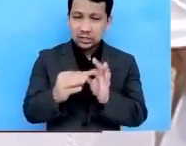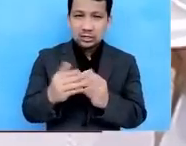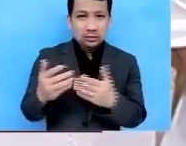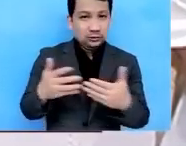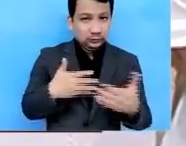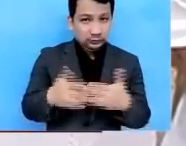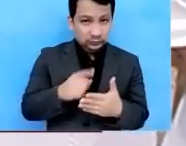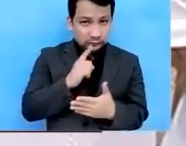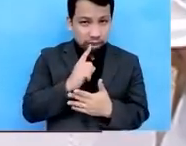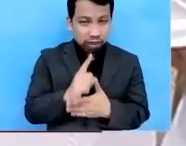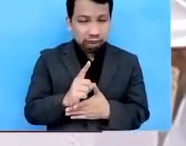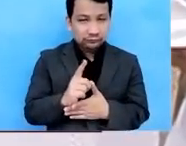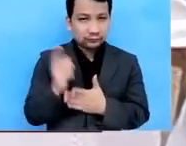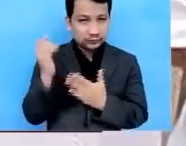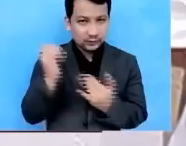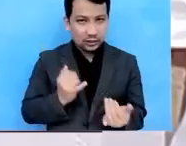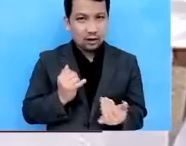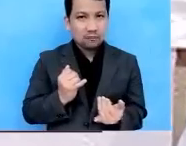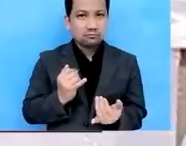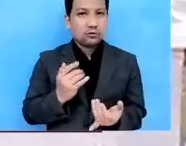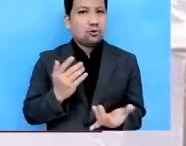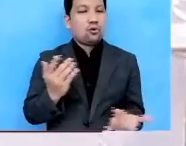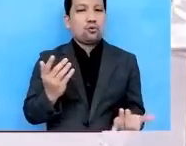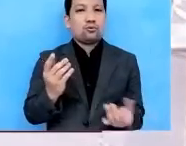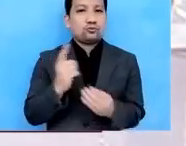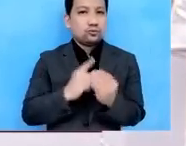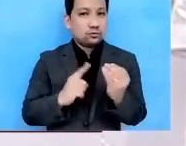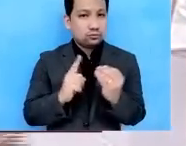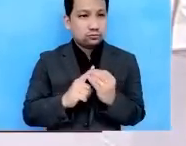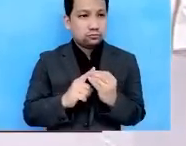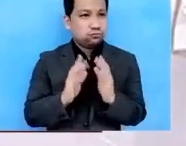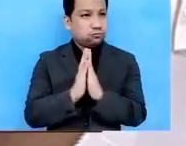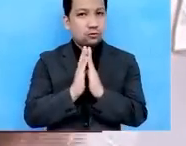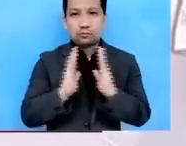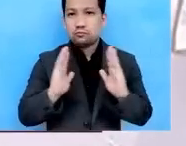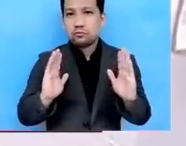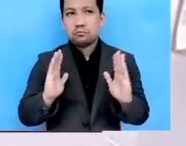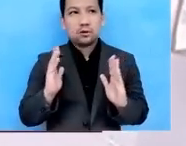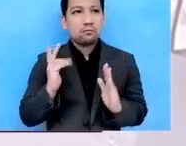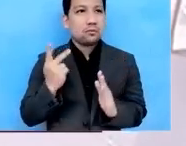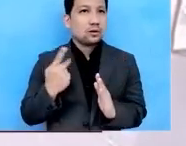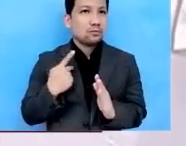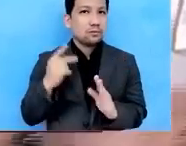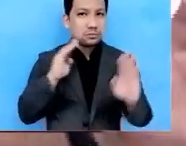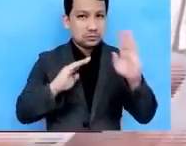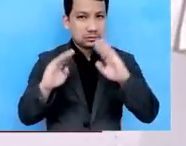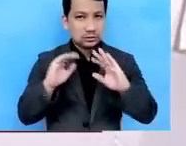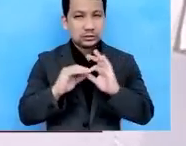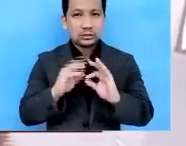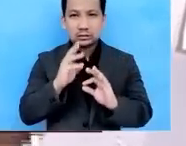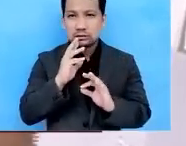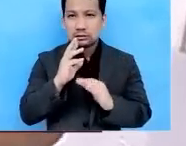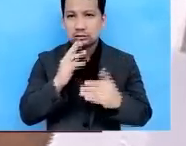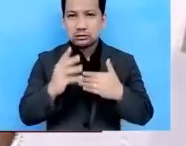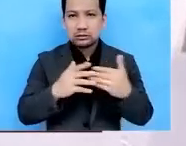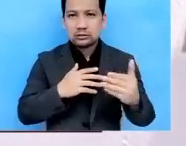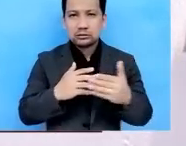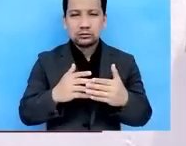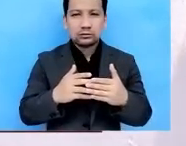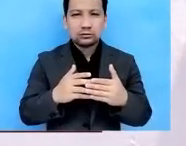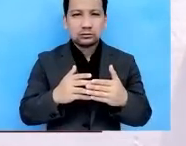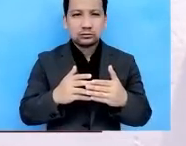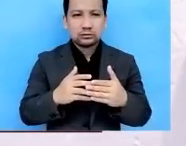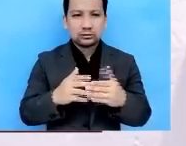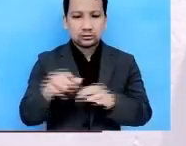masyadong mag-audit ulit o isang malaking problema sa whatever, the fertilizer will change